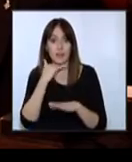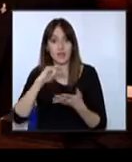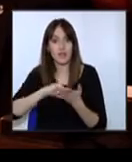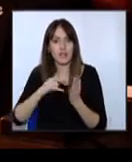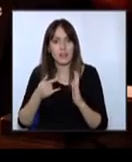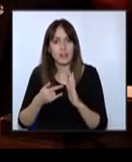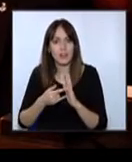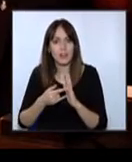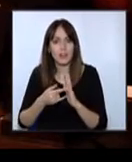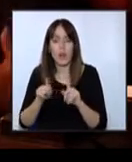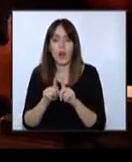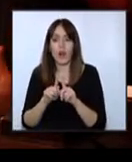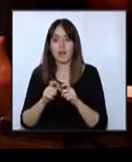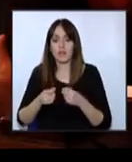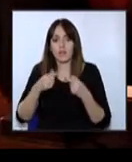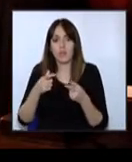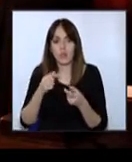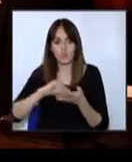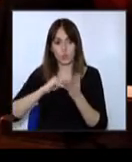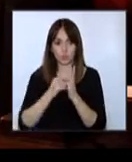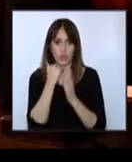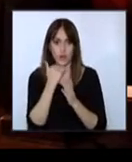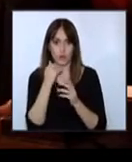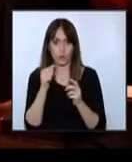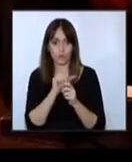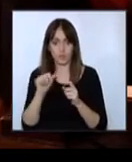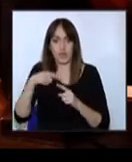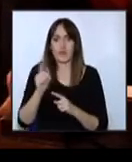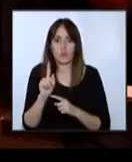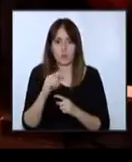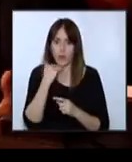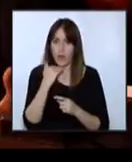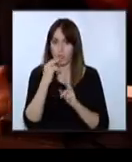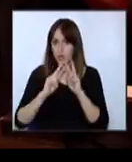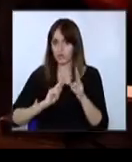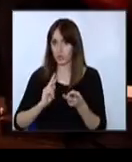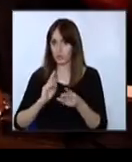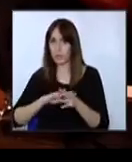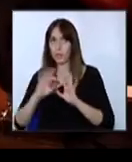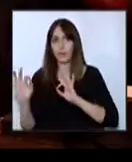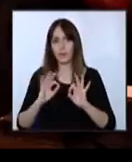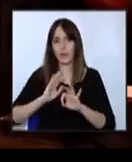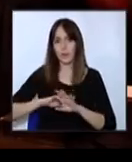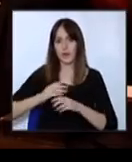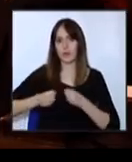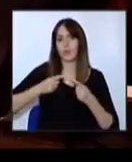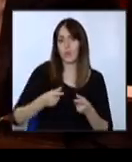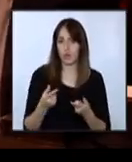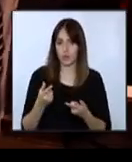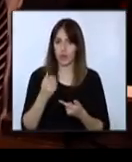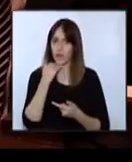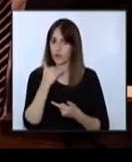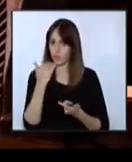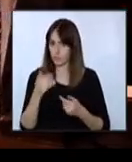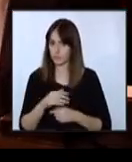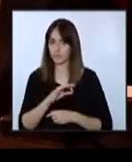s'hagi de solucionar la setmana que ve, però si ens poguessin avançar alguna cosa quelcom de dir que això ja està en vies de solució bastant immediates.